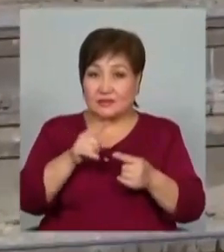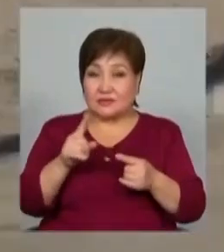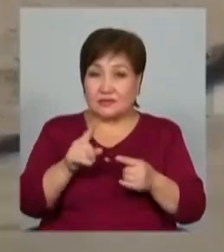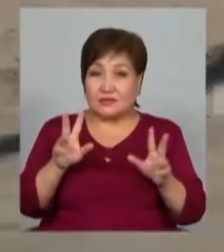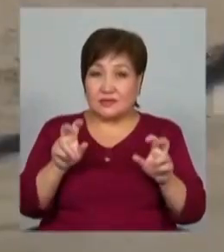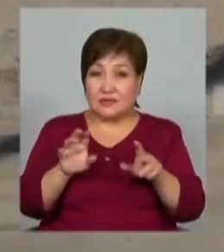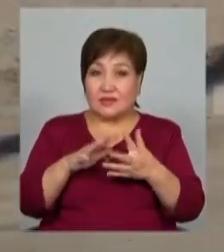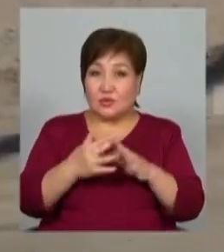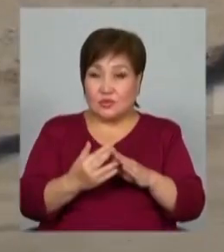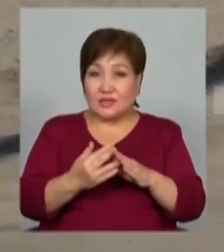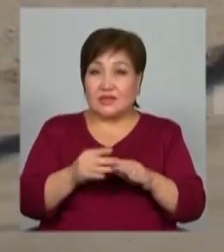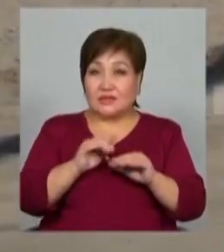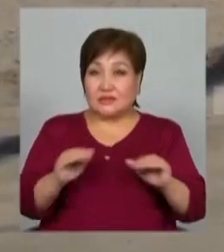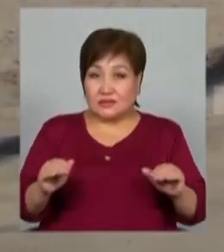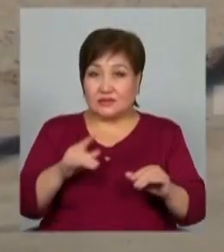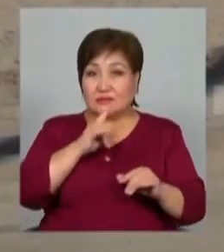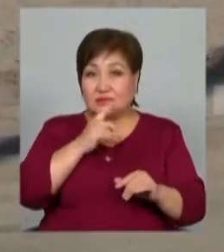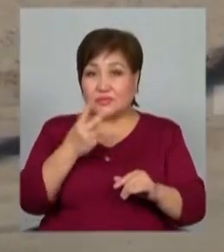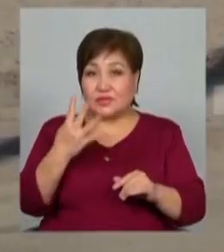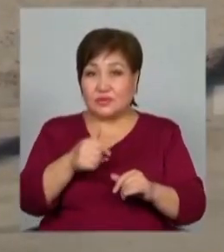тыныштығы 24 сағат күзетілуде.